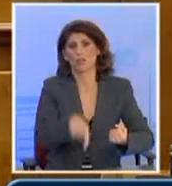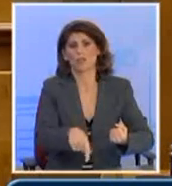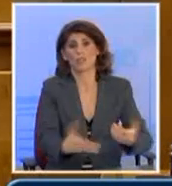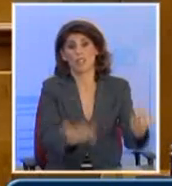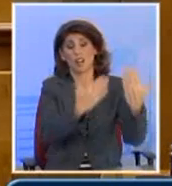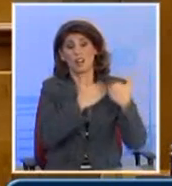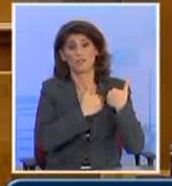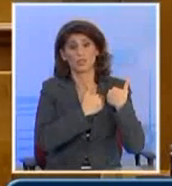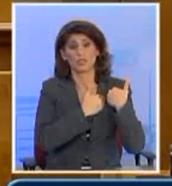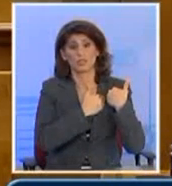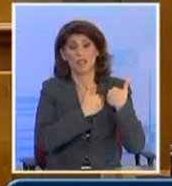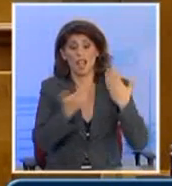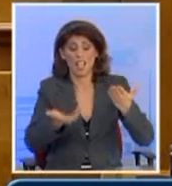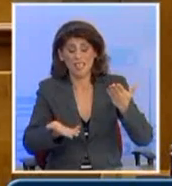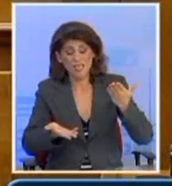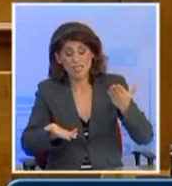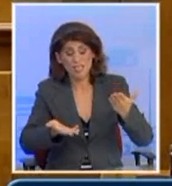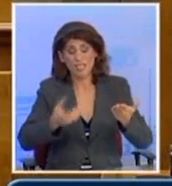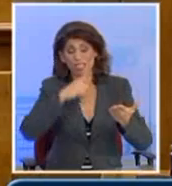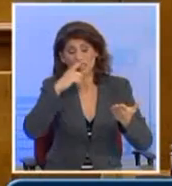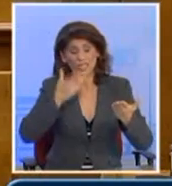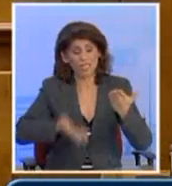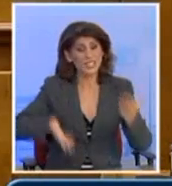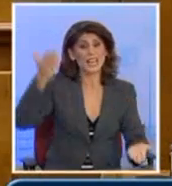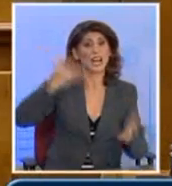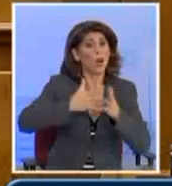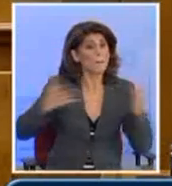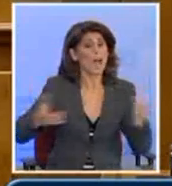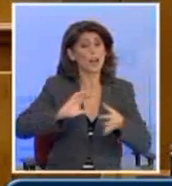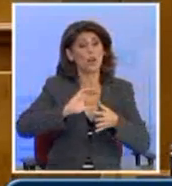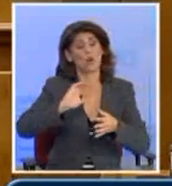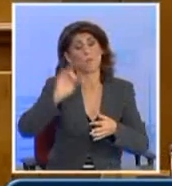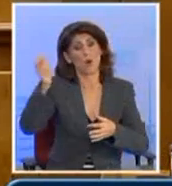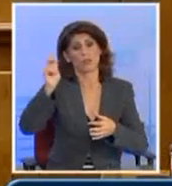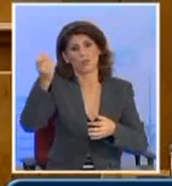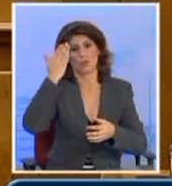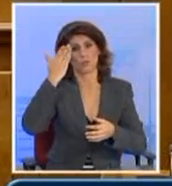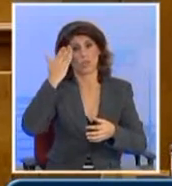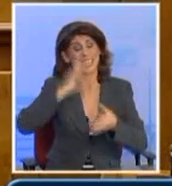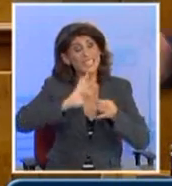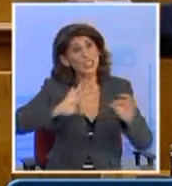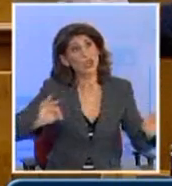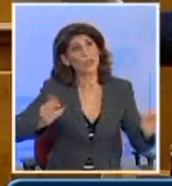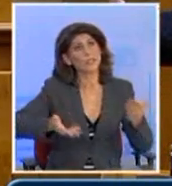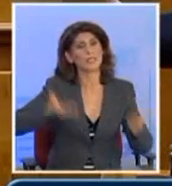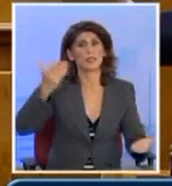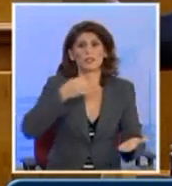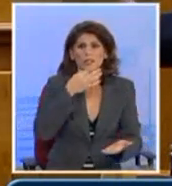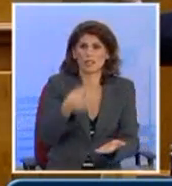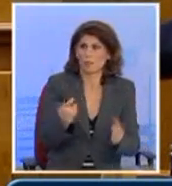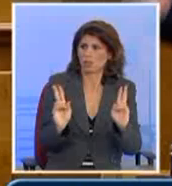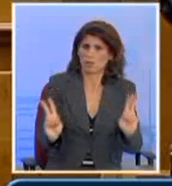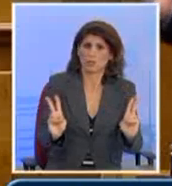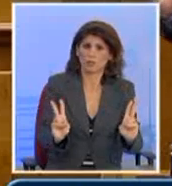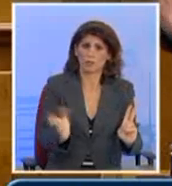αναλαμβάνουμε δυσανάλογα μεγάλο πολιτικό κόστος. Ιστορικά δυσανάλογα. Τι να πω για το Πασόκ που σήκωσε το